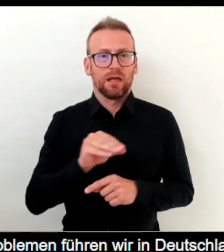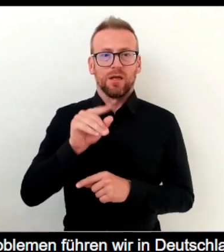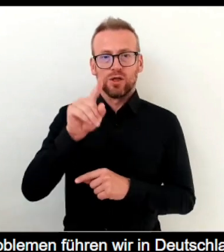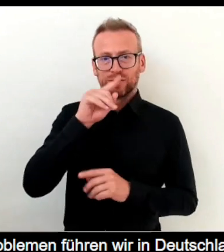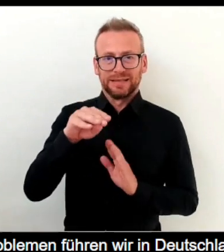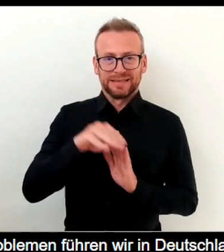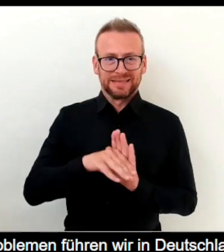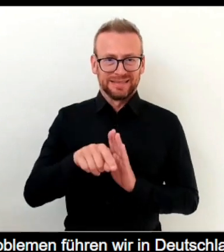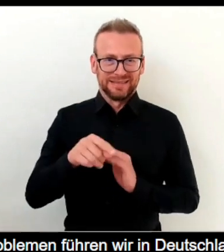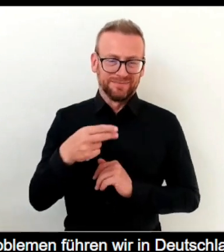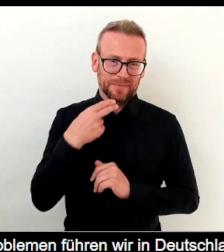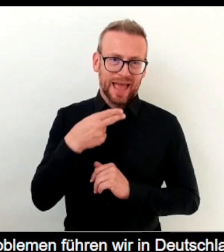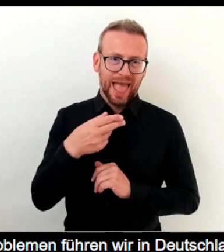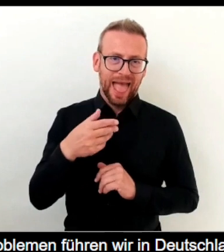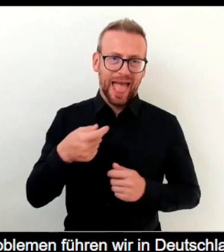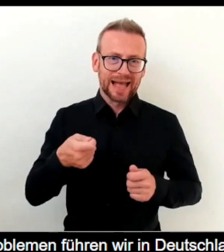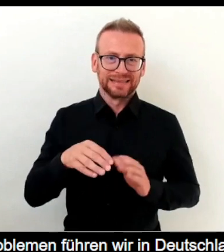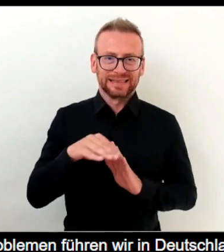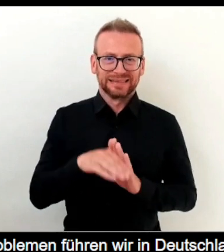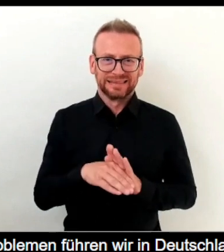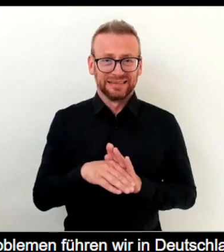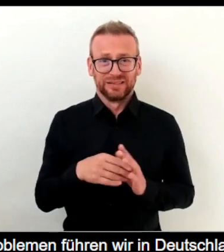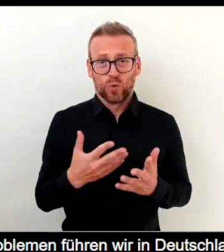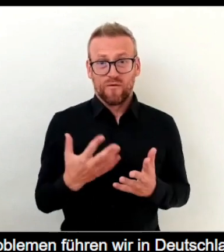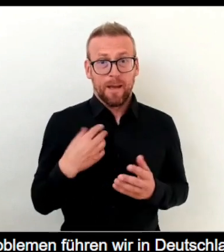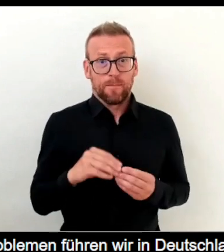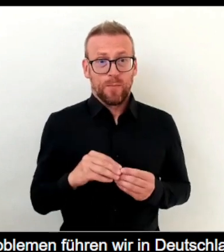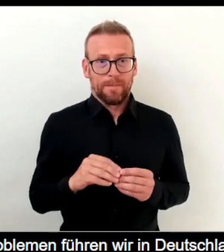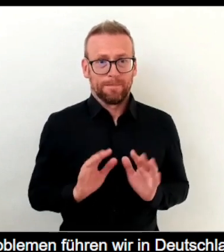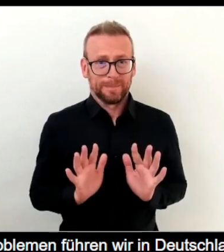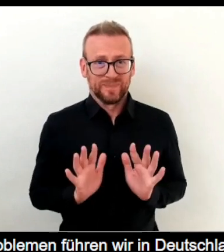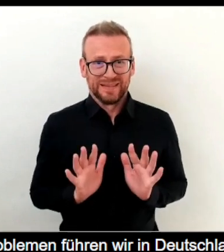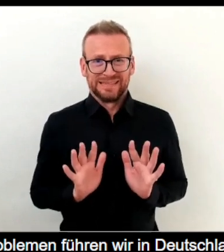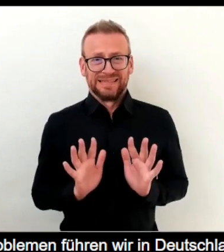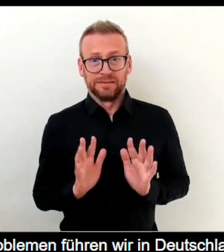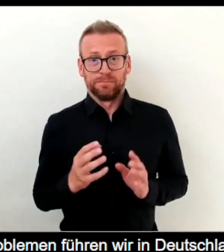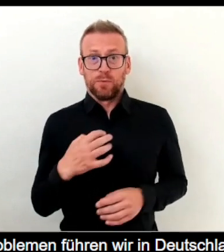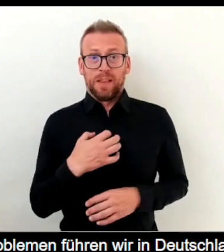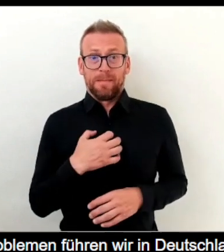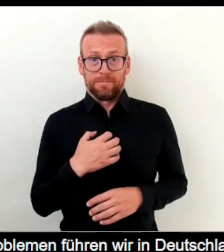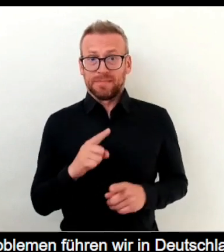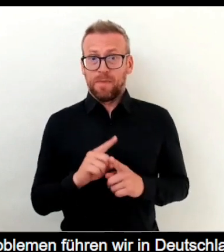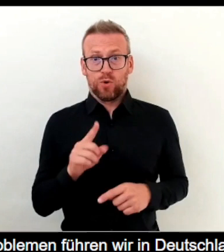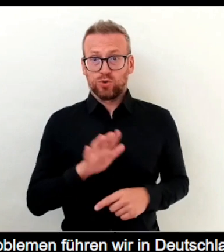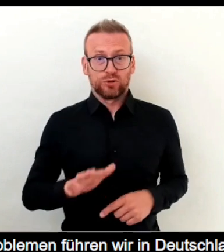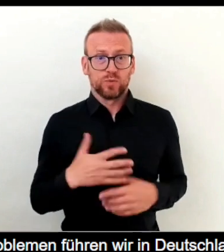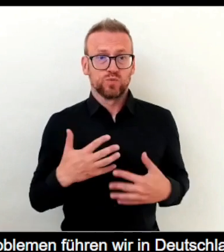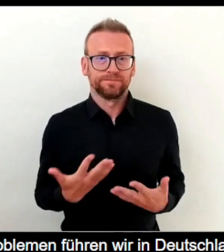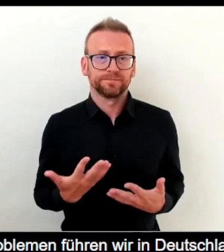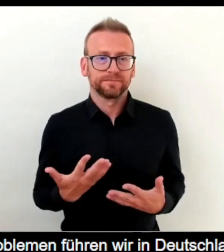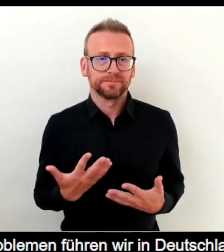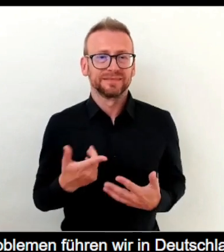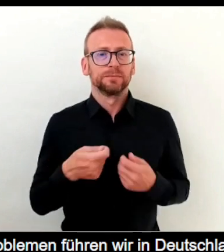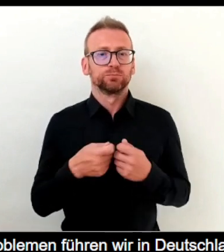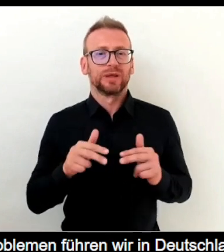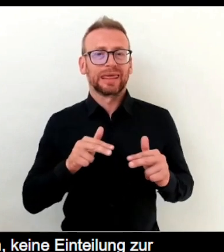Regeln so zu ändern, dass es nach Regionen geht und nicht mehr national. Es spielt aber die Gohle. Auch wenn in Berlin jetzt lange nach